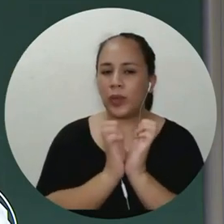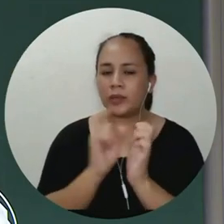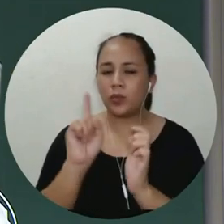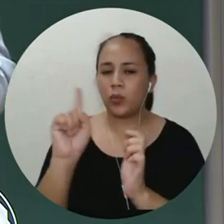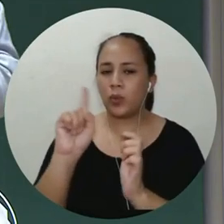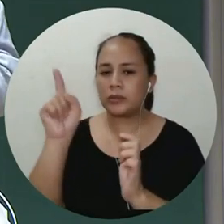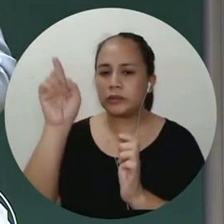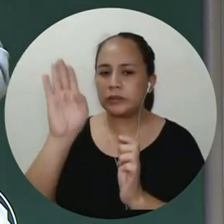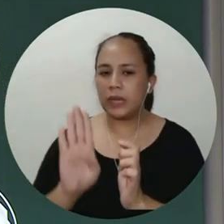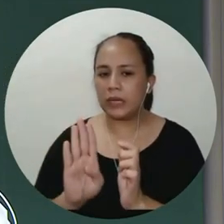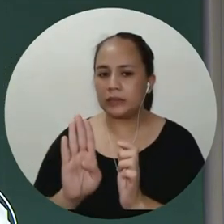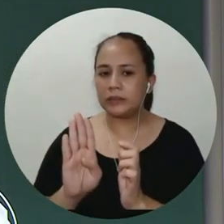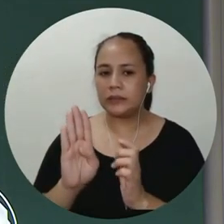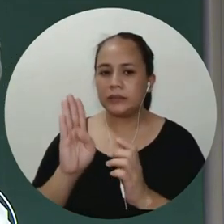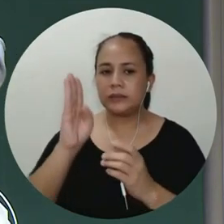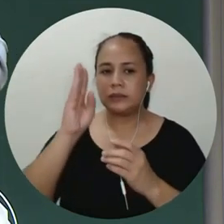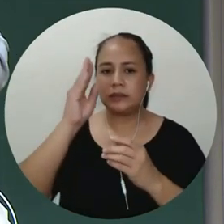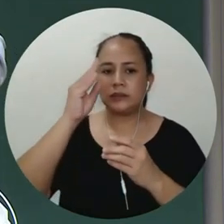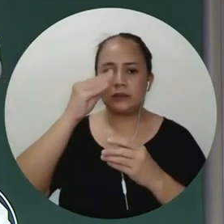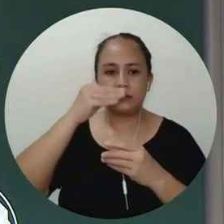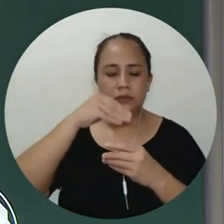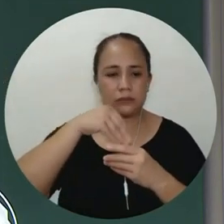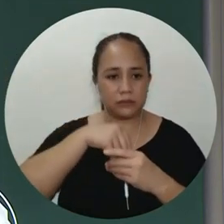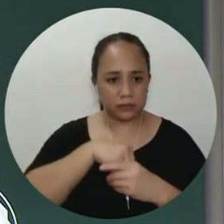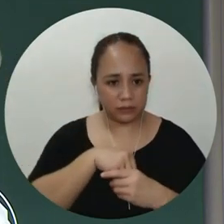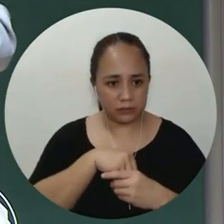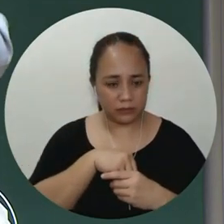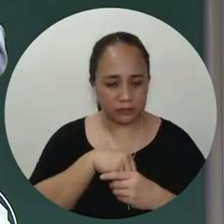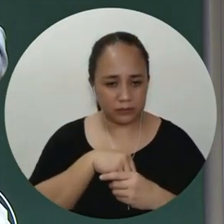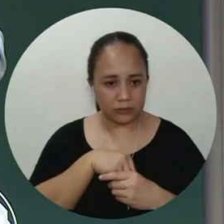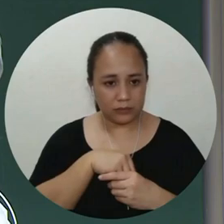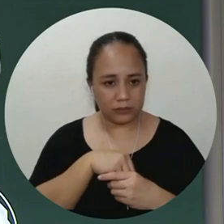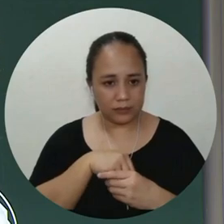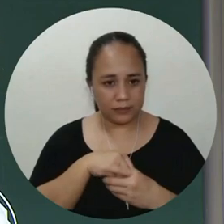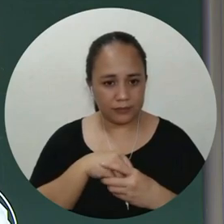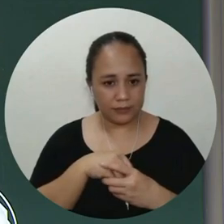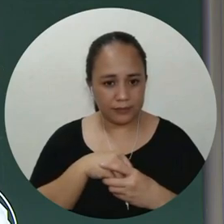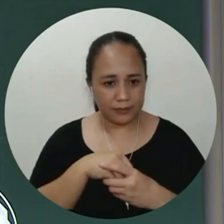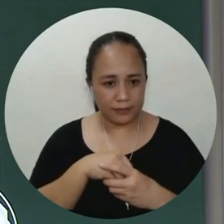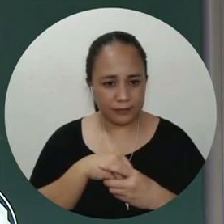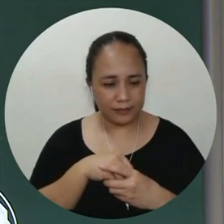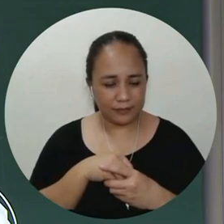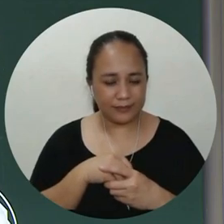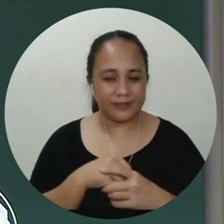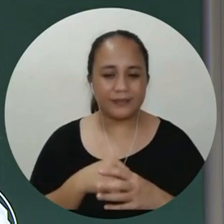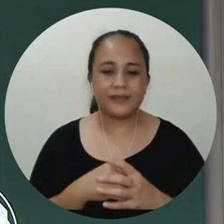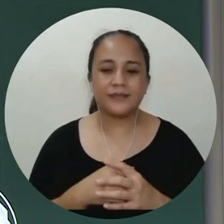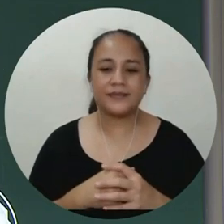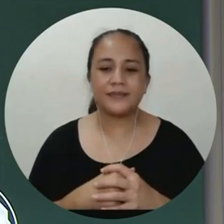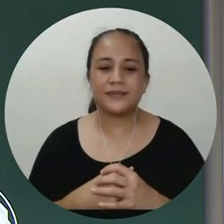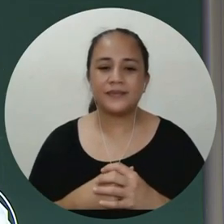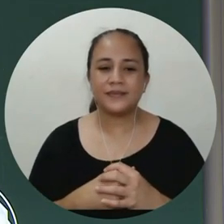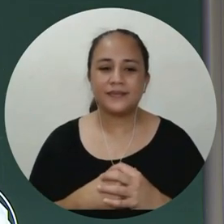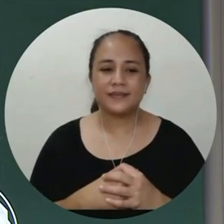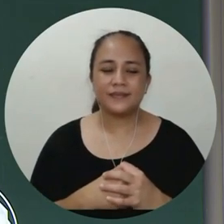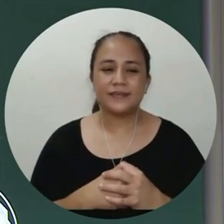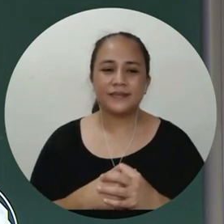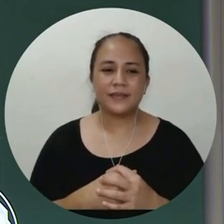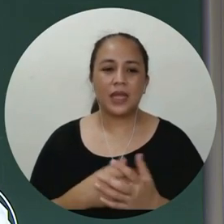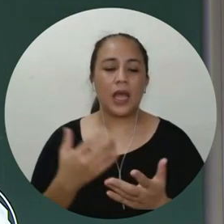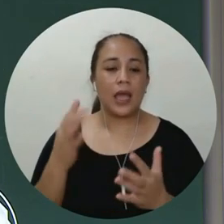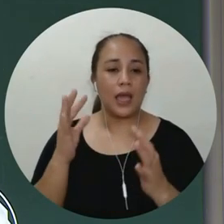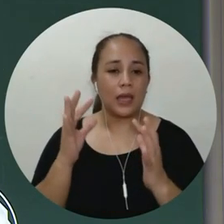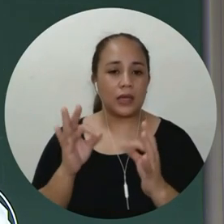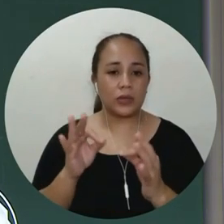into mine. 자, 이 내 인생의 CVDIP가 바로 하나님 것을 내 것을 편집한 것이 CVDIP라고. And so